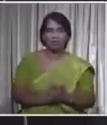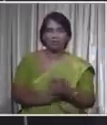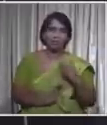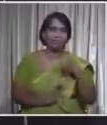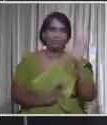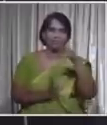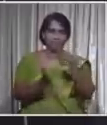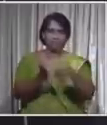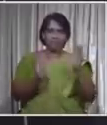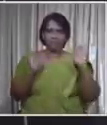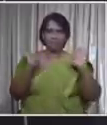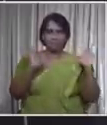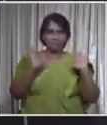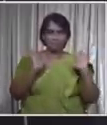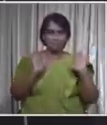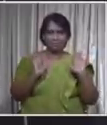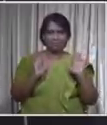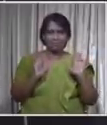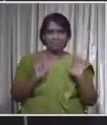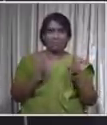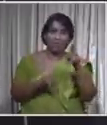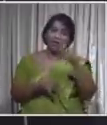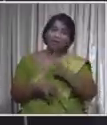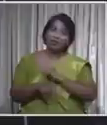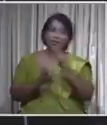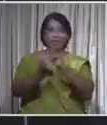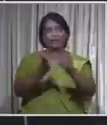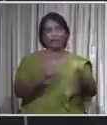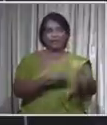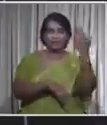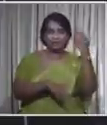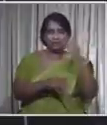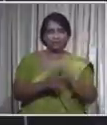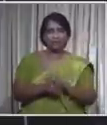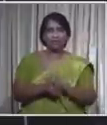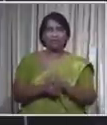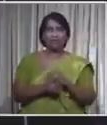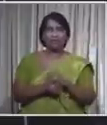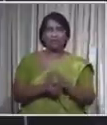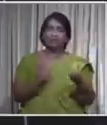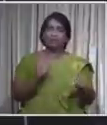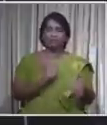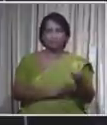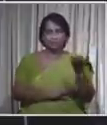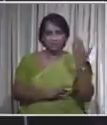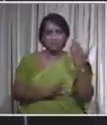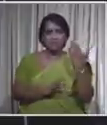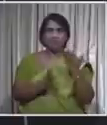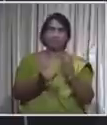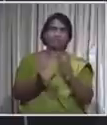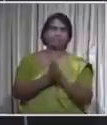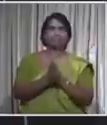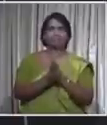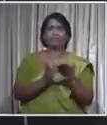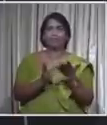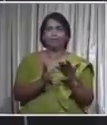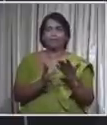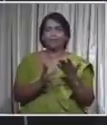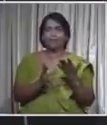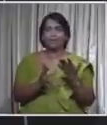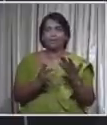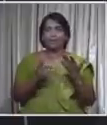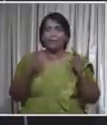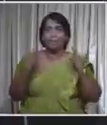මං අස්සම් කරන්නේ නැහැ. ඔයාට ඕන මඟුලක් ලියාගෙන යන්නේ කියලා. ඊට පස්සේ නිකන් ගියා යන්න අත් දෙක පීරාගෙන. ඔය මහින්ද මහත්තයාගේ කාර්